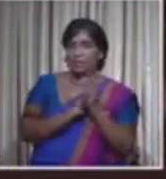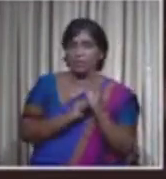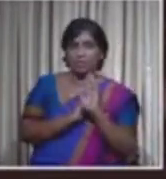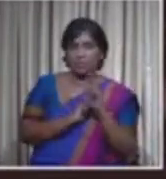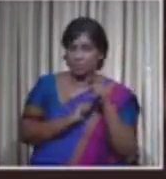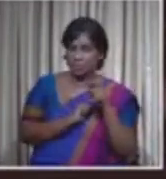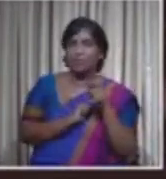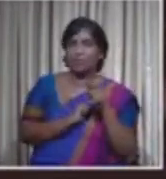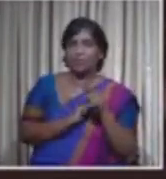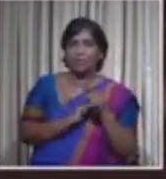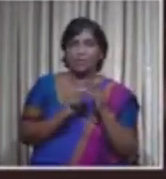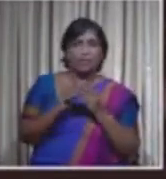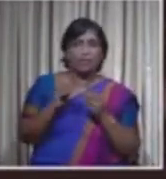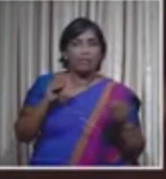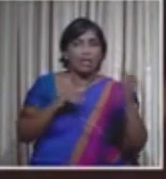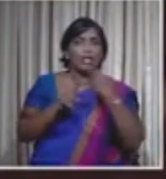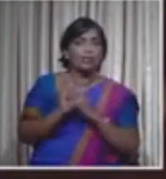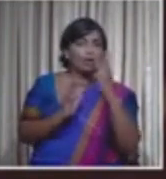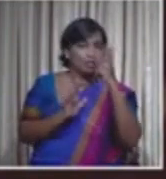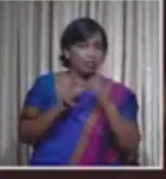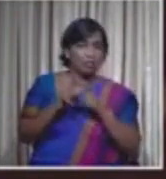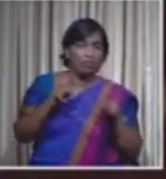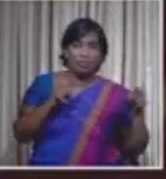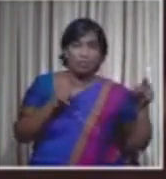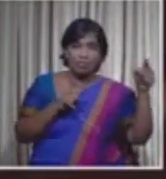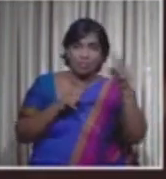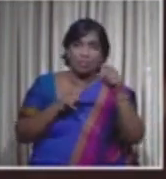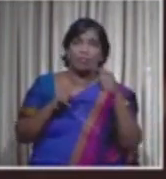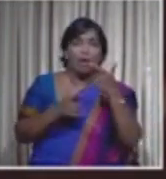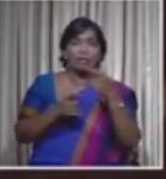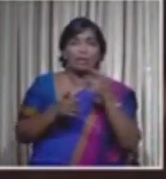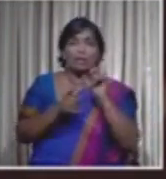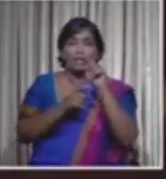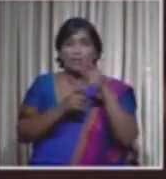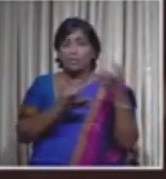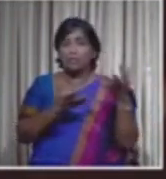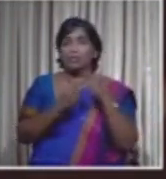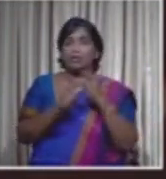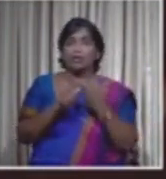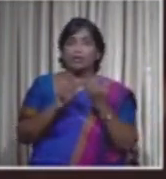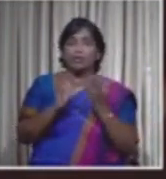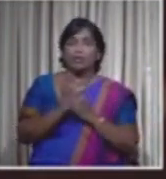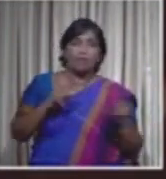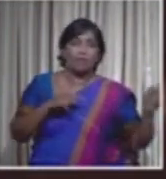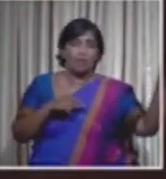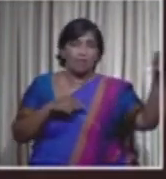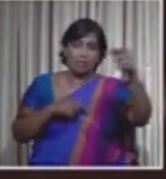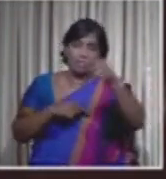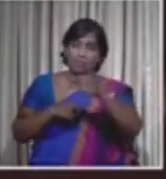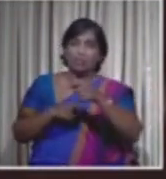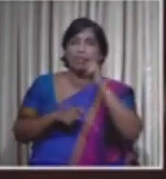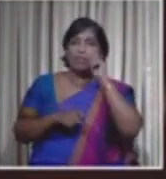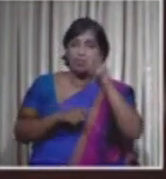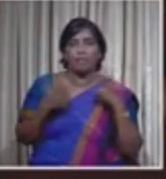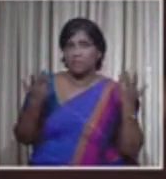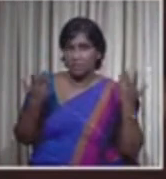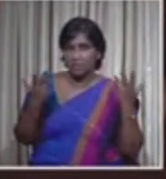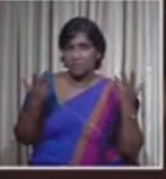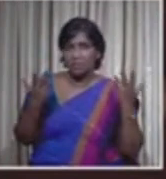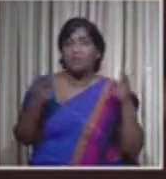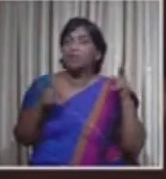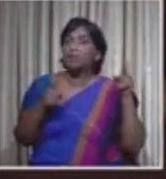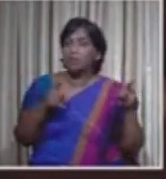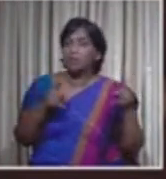මේකේ බයිපාස් එක දාන දින කිලෝමීටර් 3මාරේ නම් දාන්න වෙනවනේ. කලපෝණි තියෙන්නේ. ඉදි 3මාරෙන් බයිපාස් එක දාලා තියෙනවා. ජනතාව එක පාවිච්චි කරලා නැහැ.